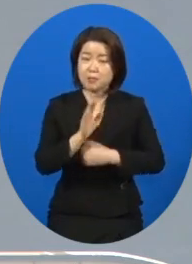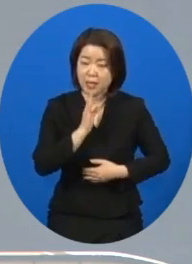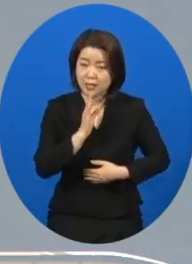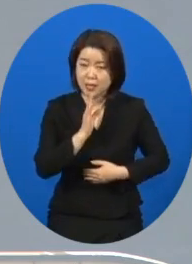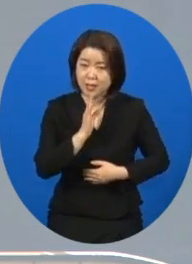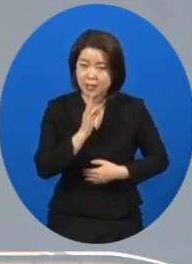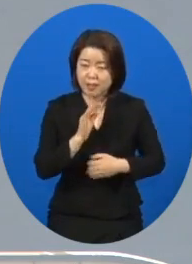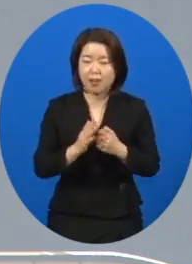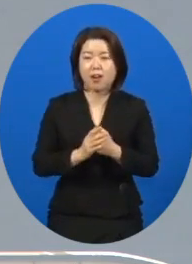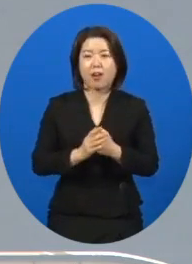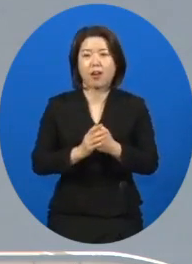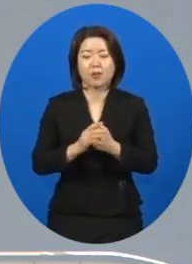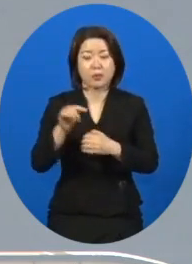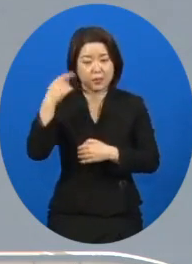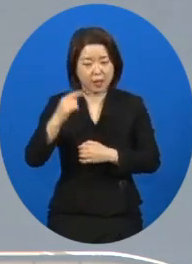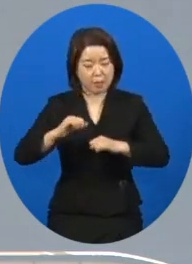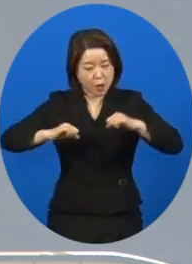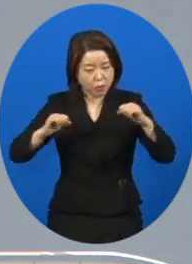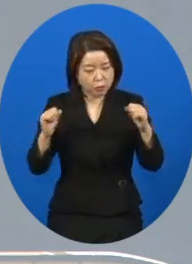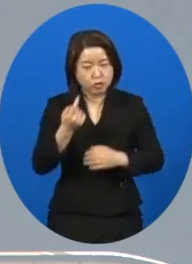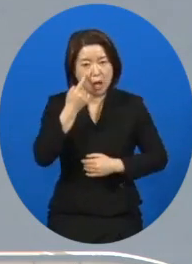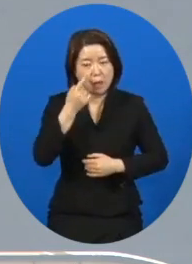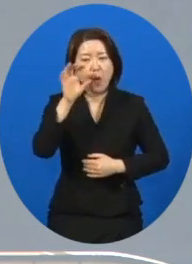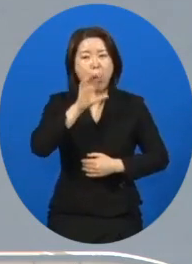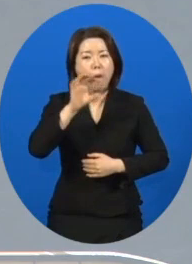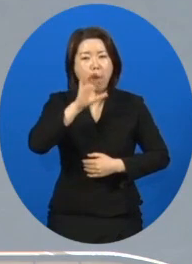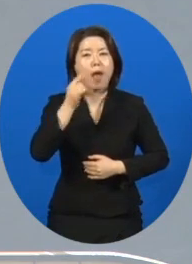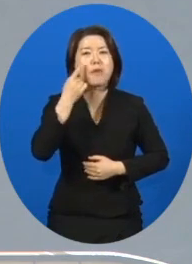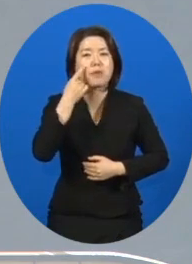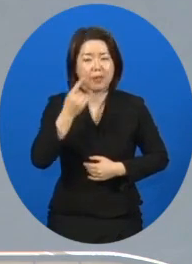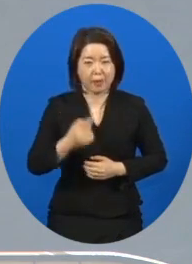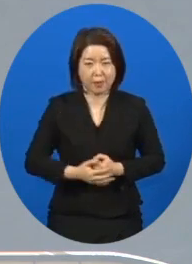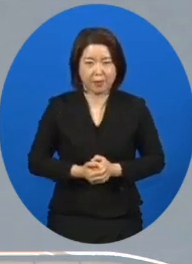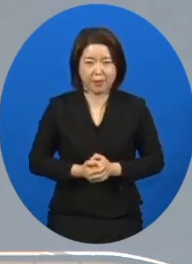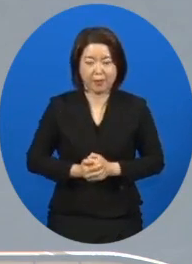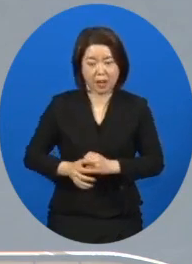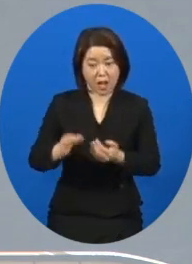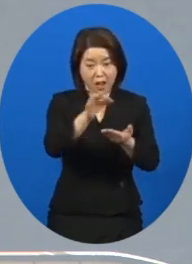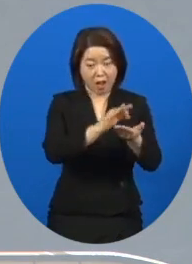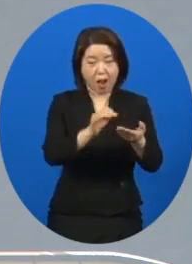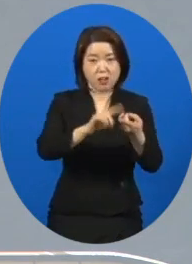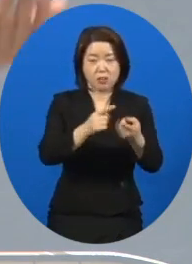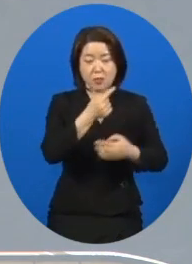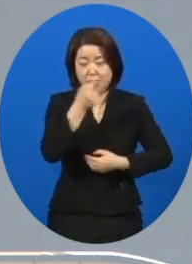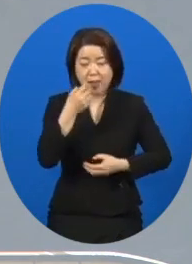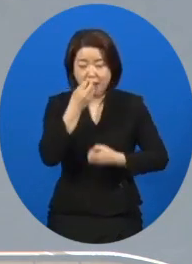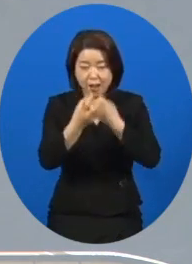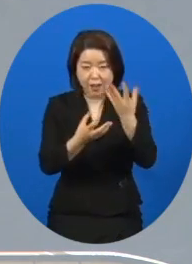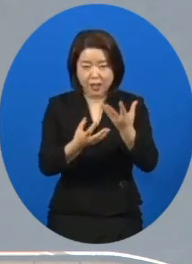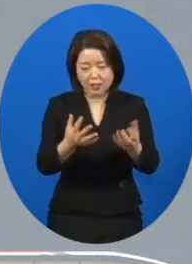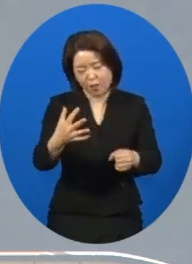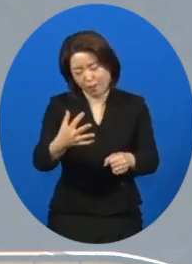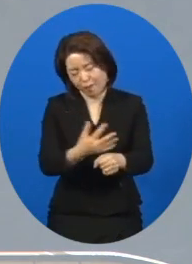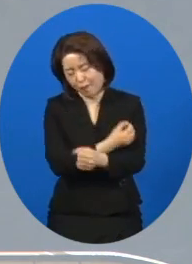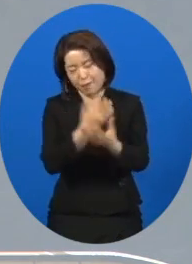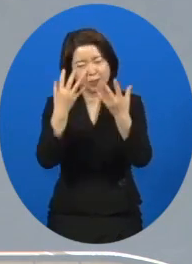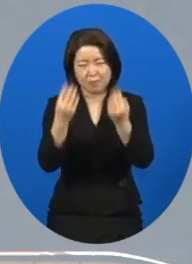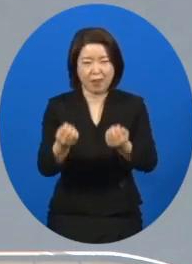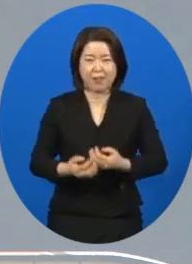그리고 한번 순종해보는 훈련을 꼭 해보세요. 헌금에 대한 간증이 엄청나게 많아지게